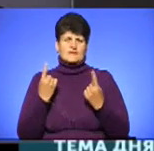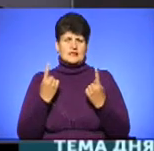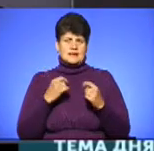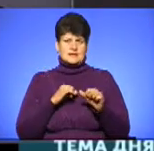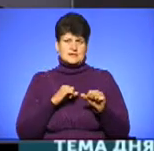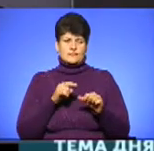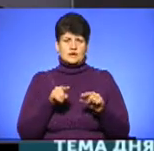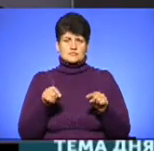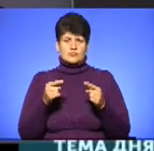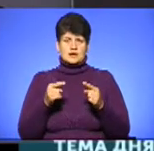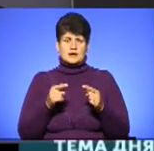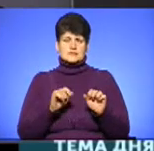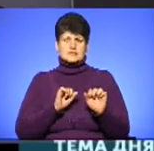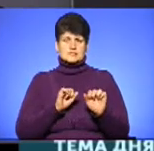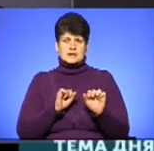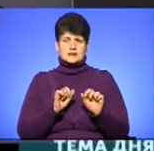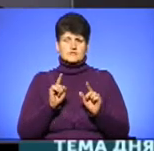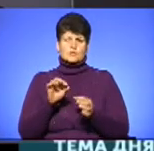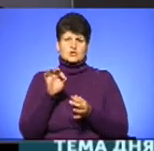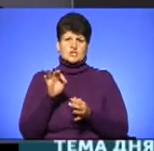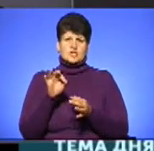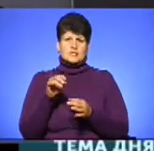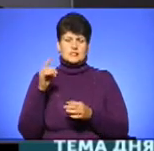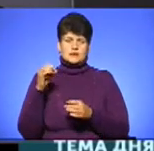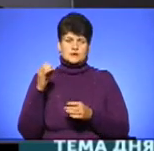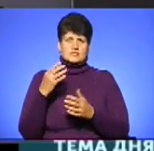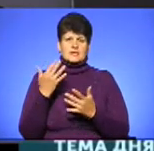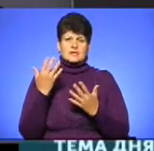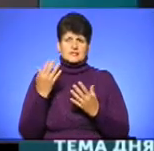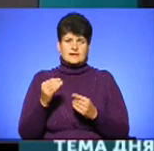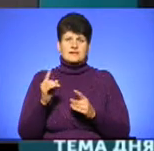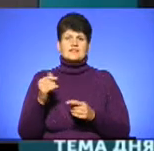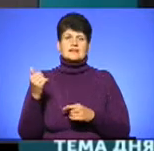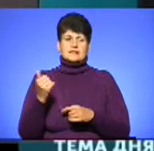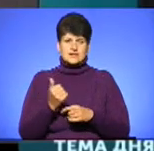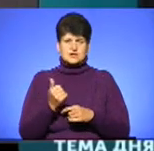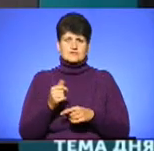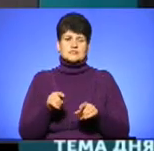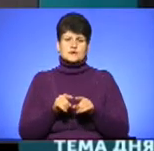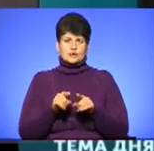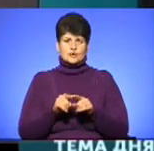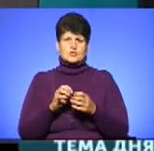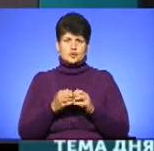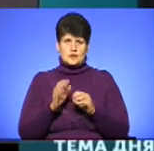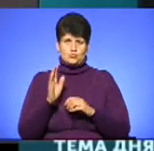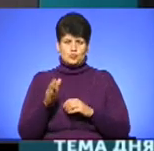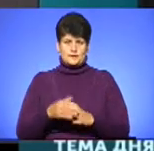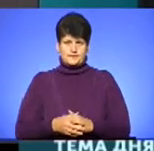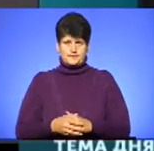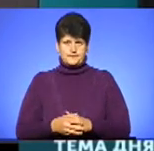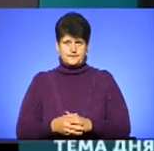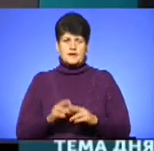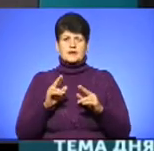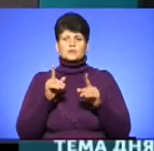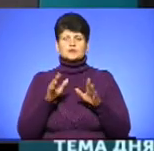і вона створює імунітет, навіть якщо вона може лежати на сонці впродовж кількох днів, навіть тижнів, все одно вона результат буде. Розкажіть, будь ласка, як вона